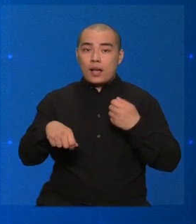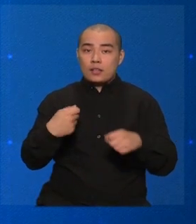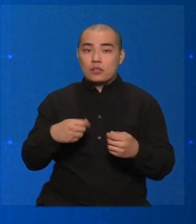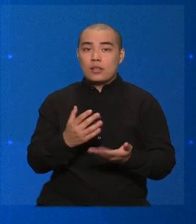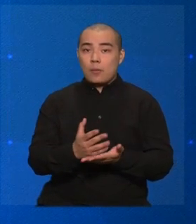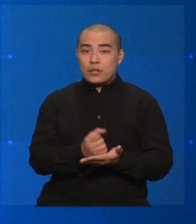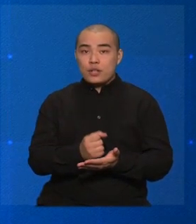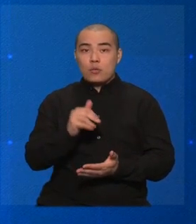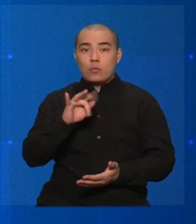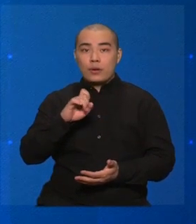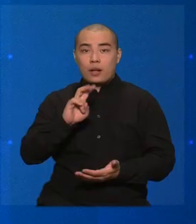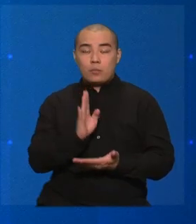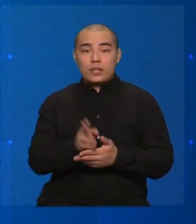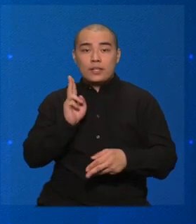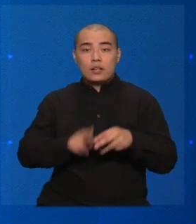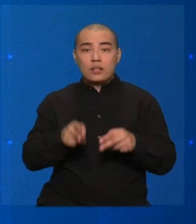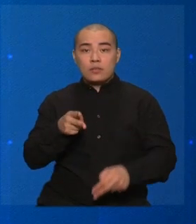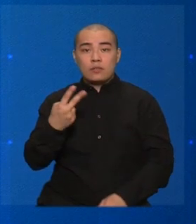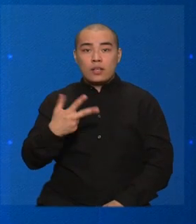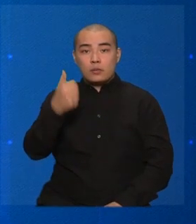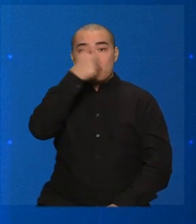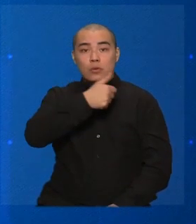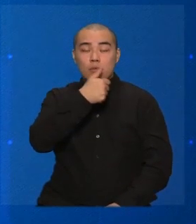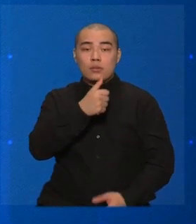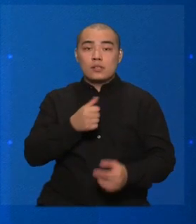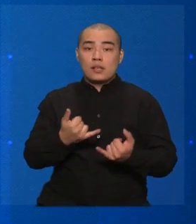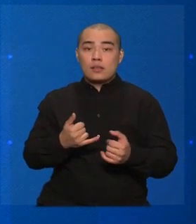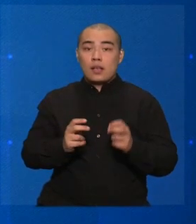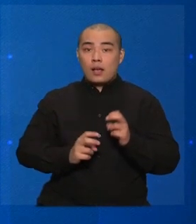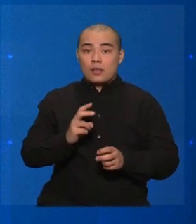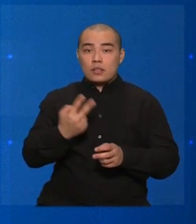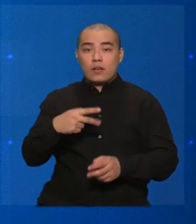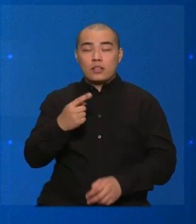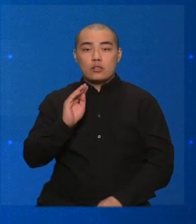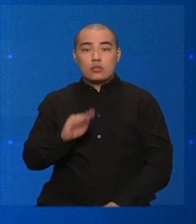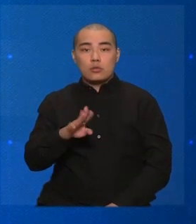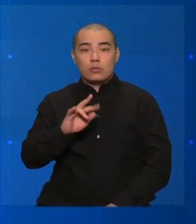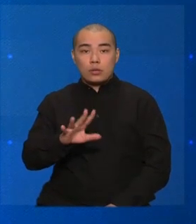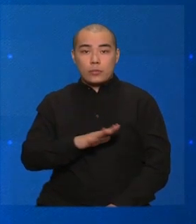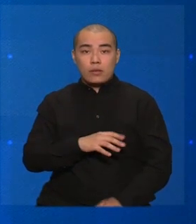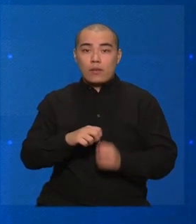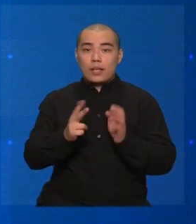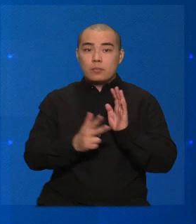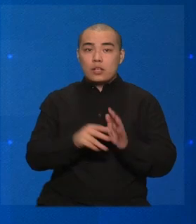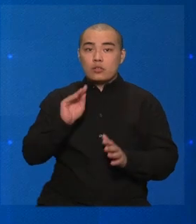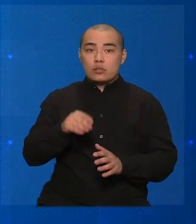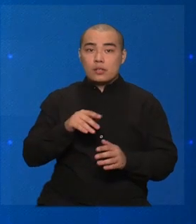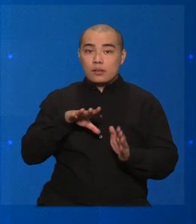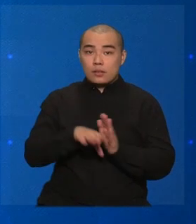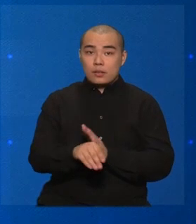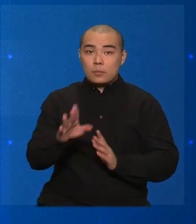урана. По итогам 2023 года объем добычи составил 21 тысячу тонн. 18 тысяч из